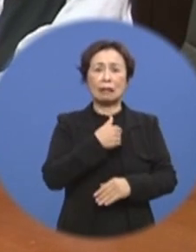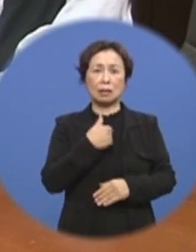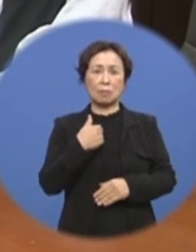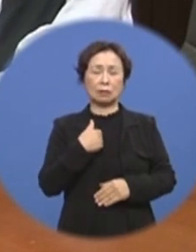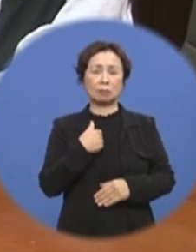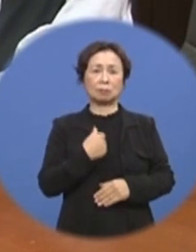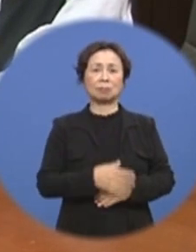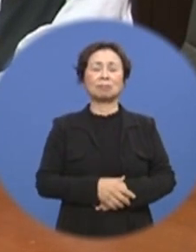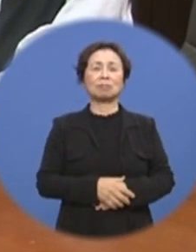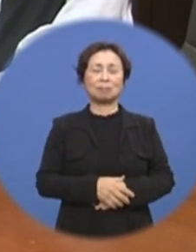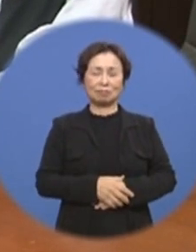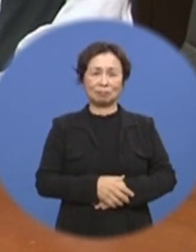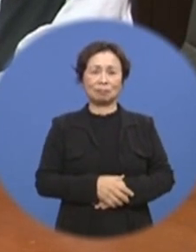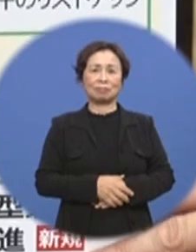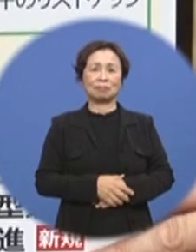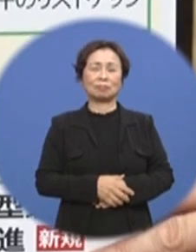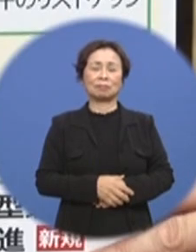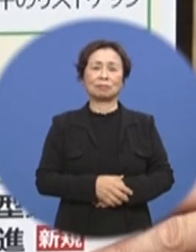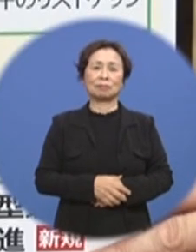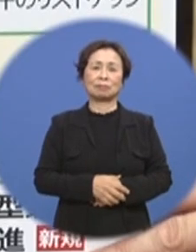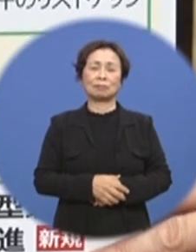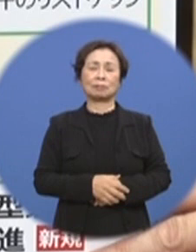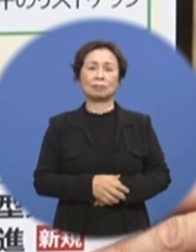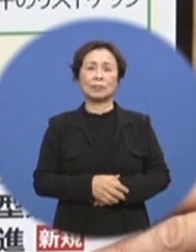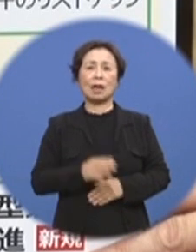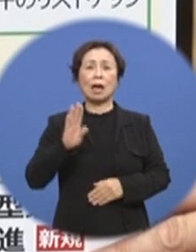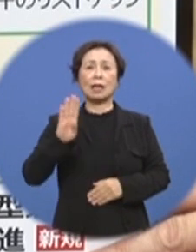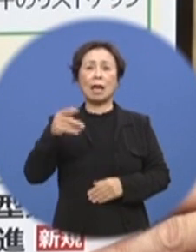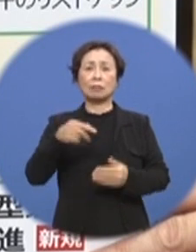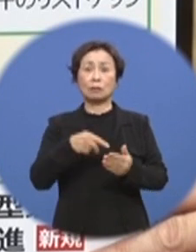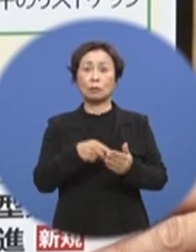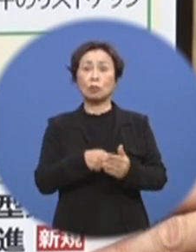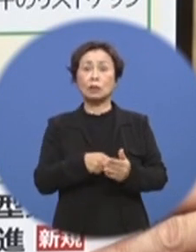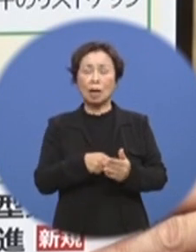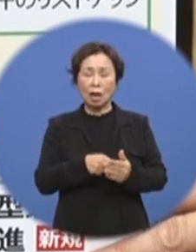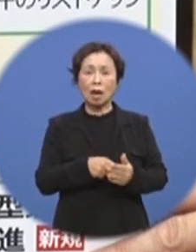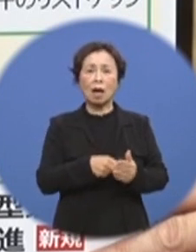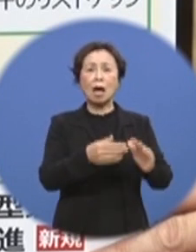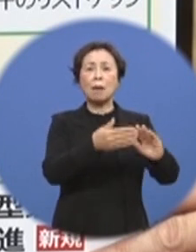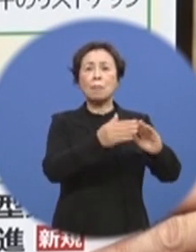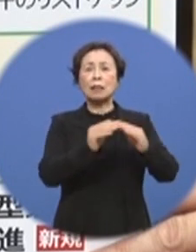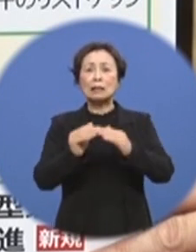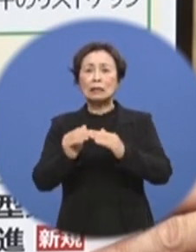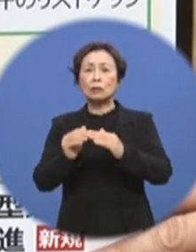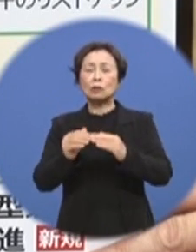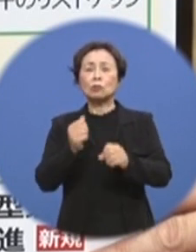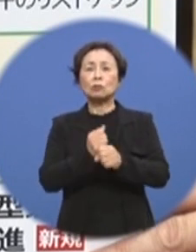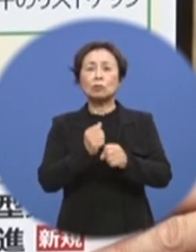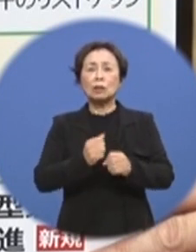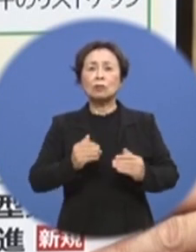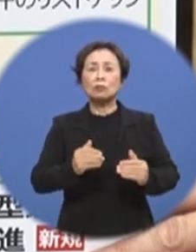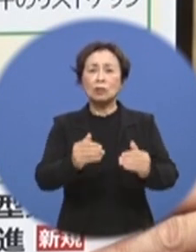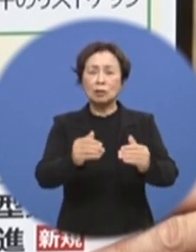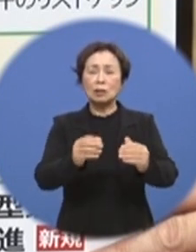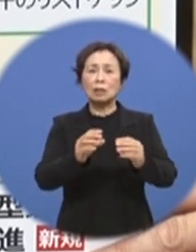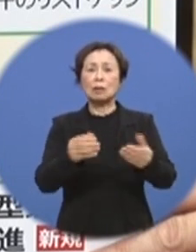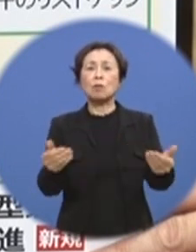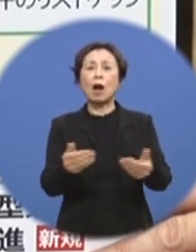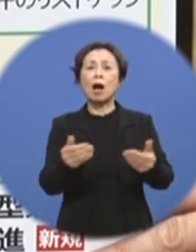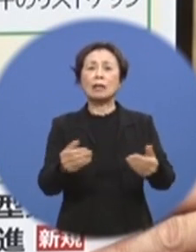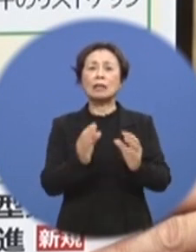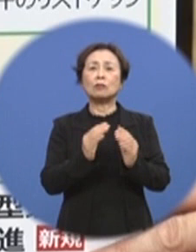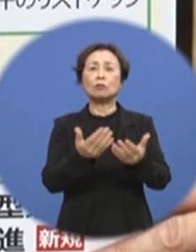それをやみくもにあってもしょうがないんでで県としてはでまちづくり推進ワーキングループ振興局に作って